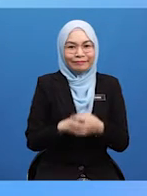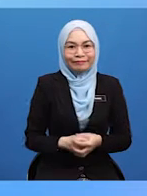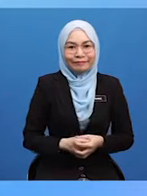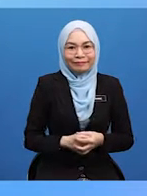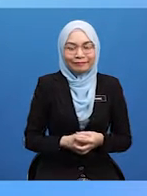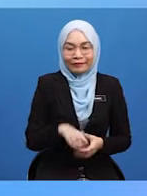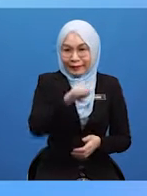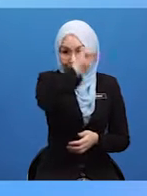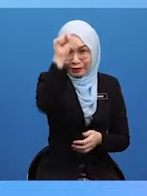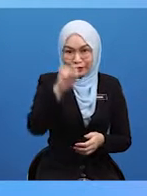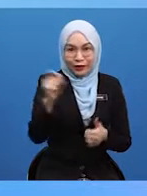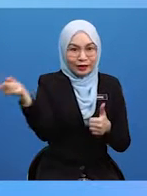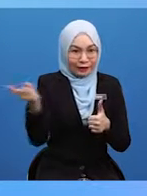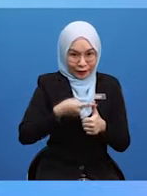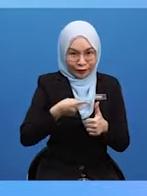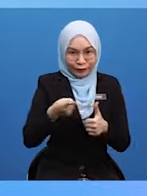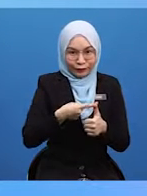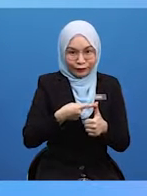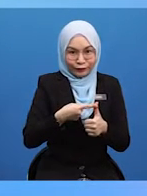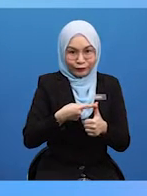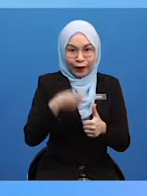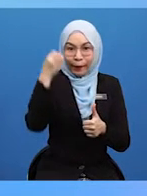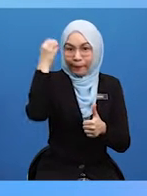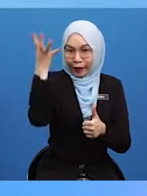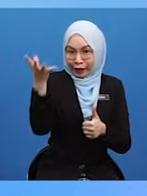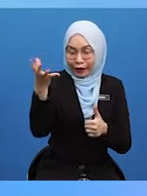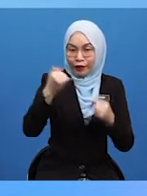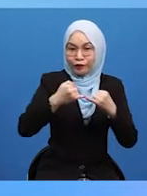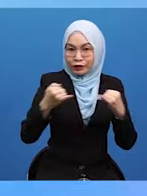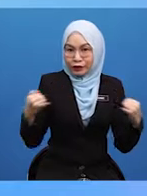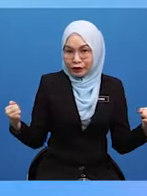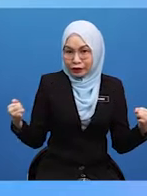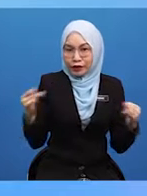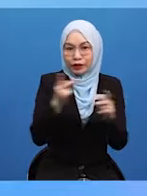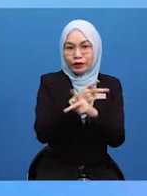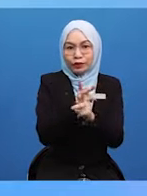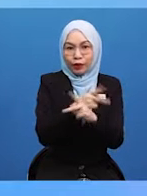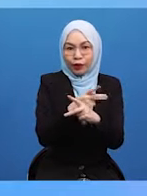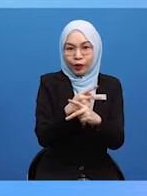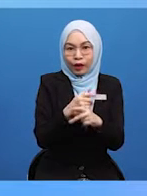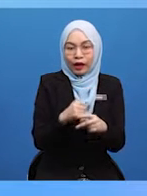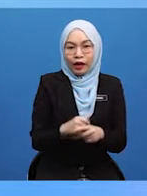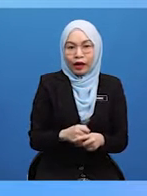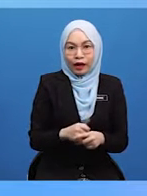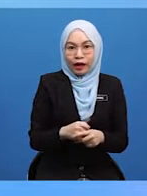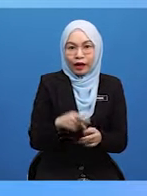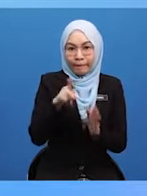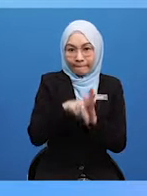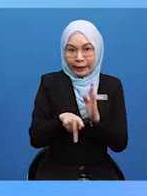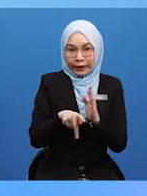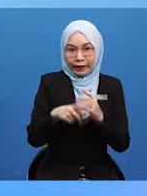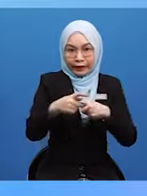berikan. Soalan 1. Nyatakan jenis pola pertempatan yang